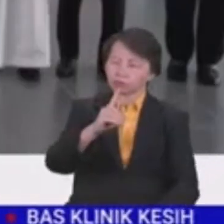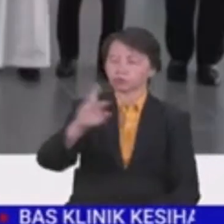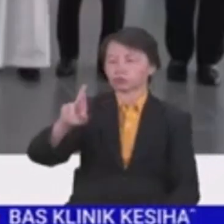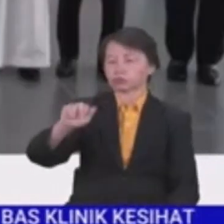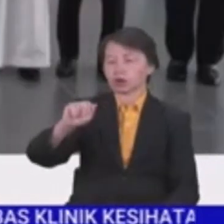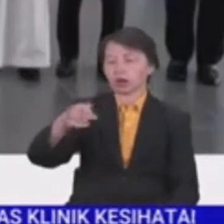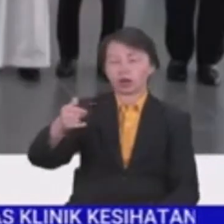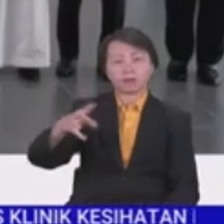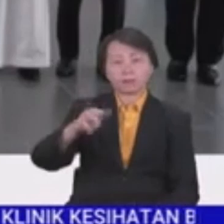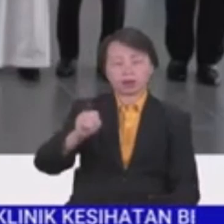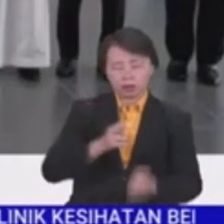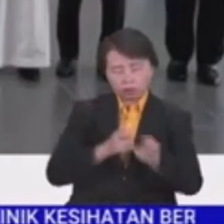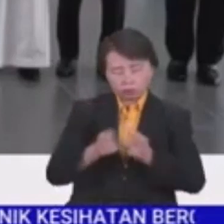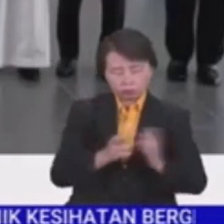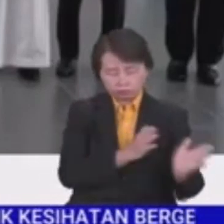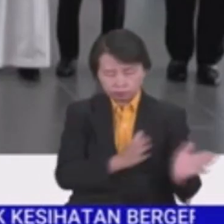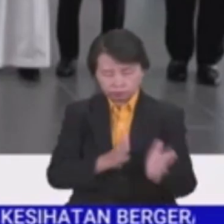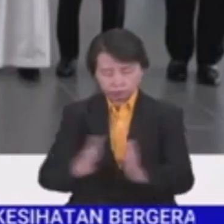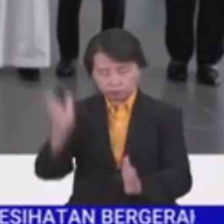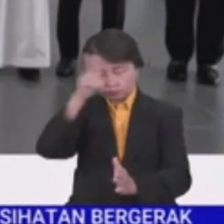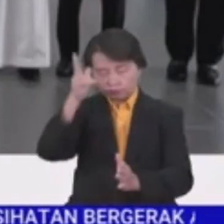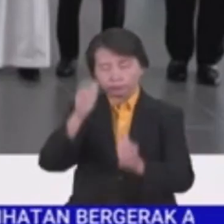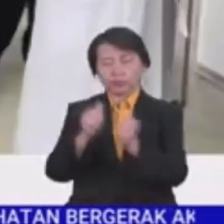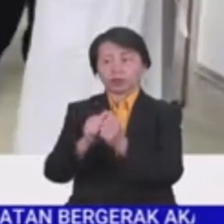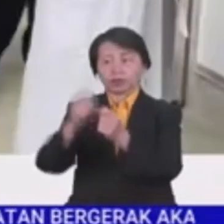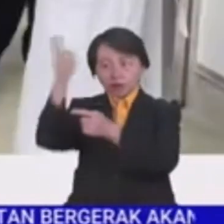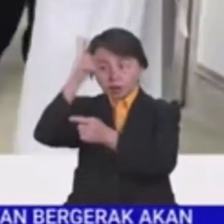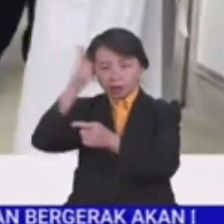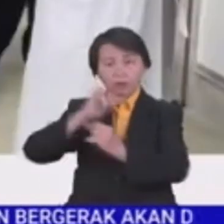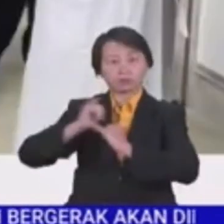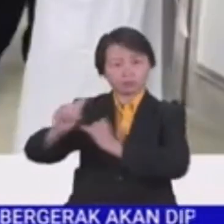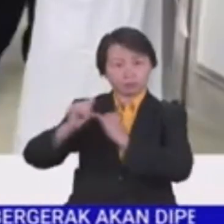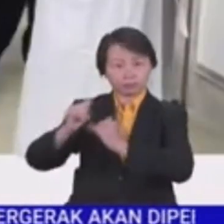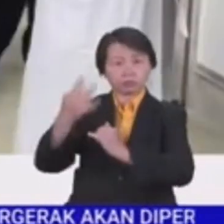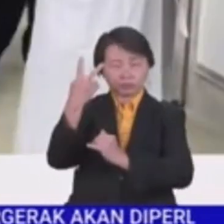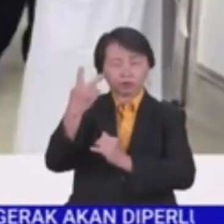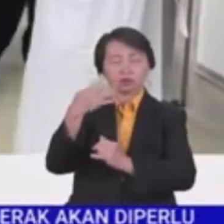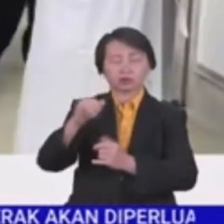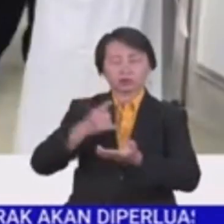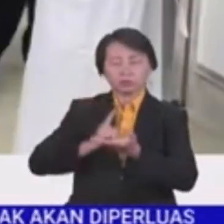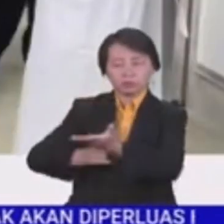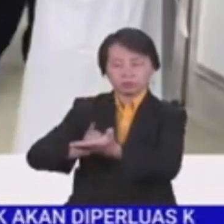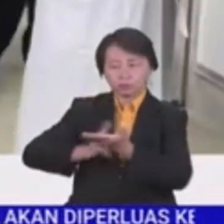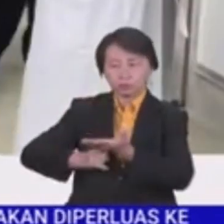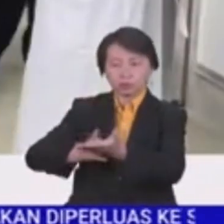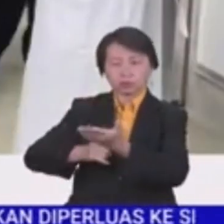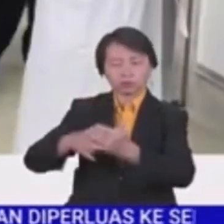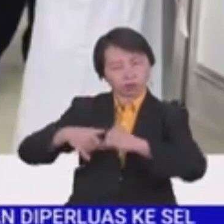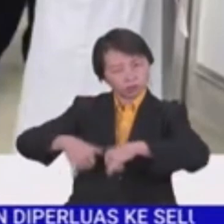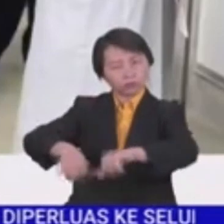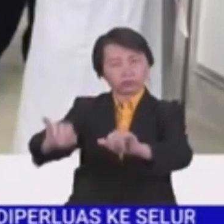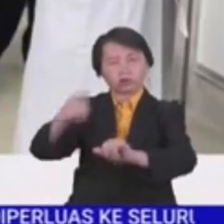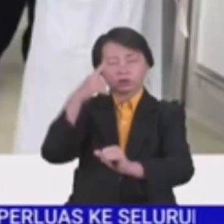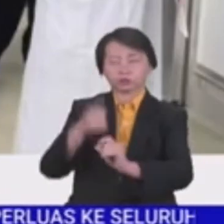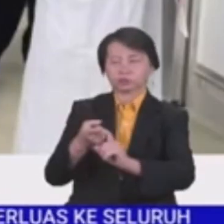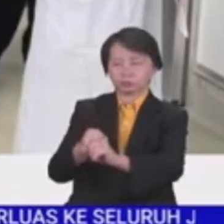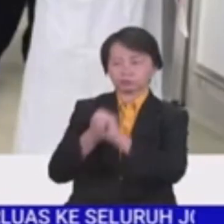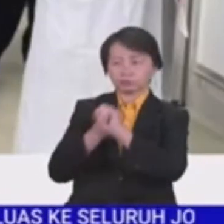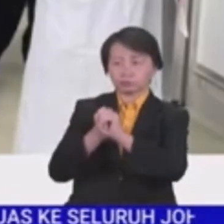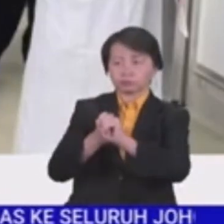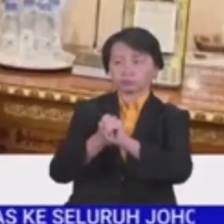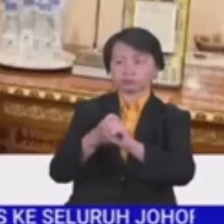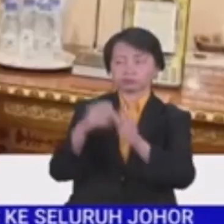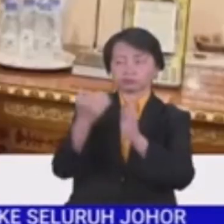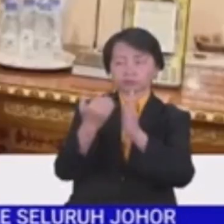sebagai use secure segi kerajaan dengan kerajaan secara dua halo turut di Bincang secara lanjut bagi mengukuhkan